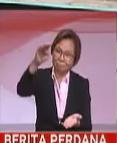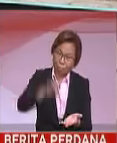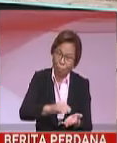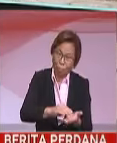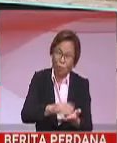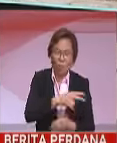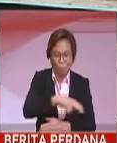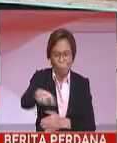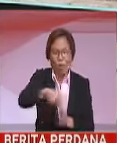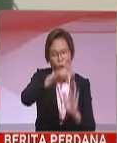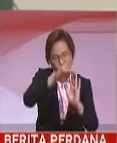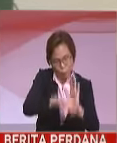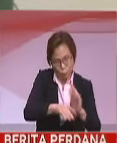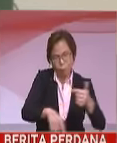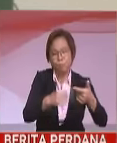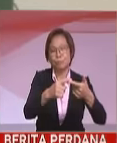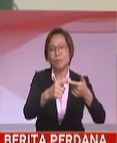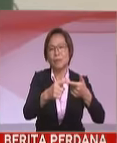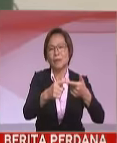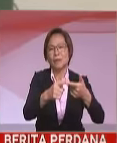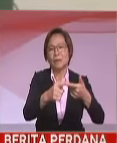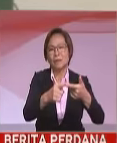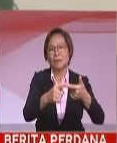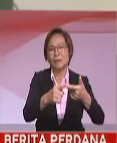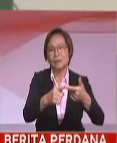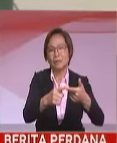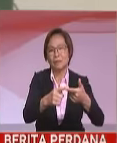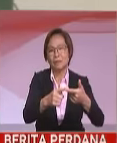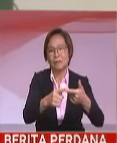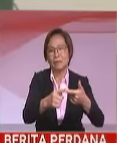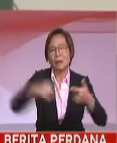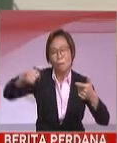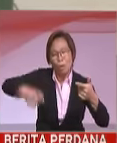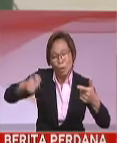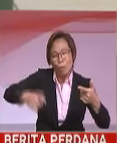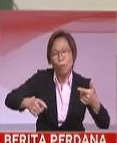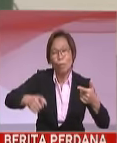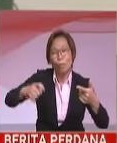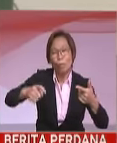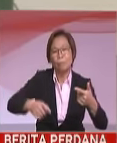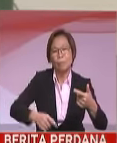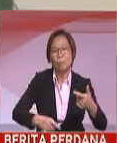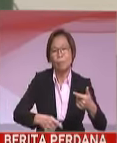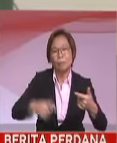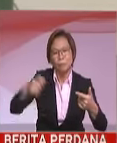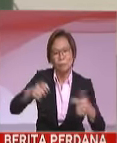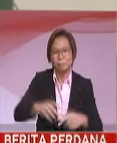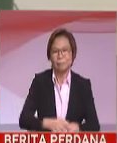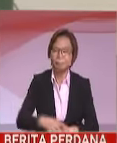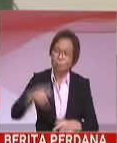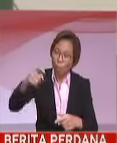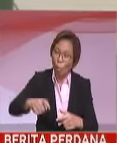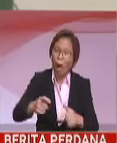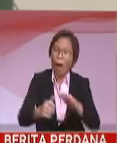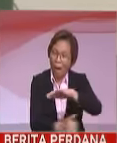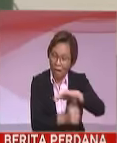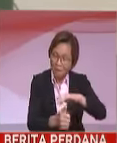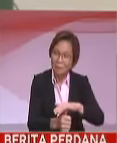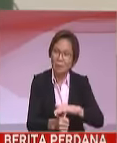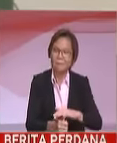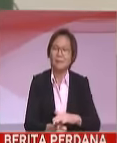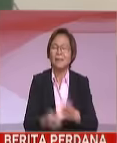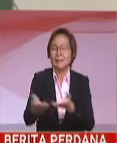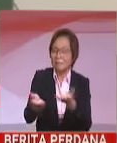kos logistik. Kedua, ia menyebabkan keperluan yang bukan hanya keperluan asas,